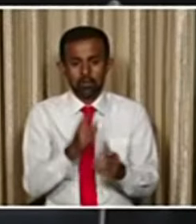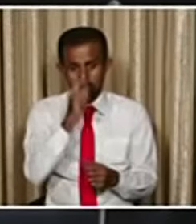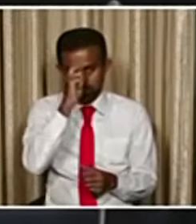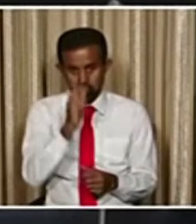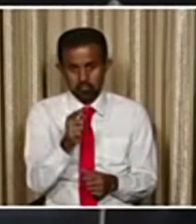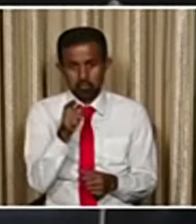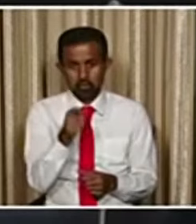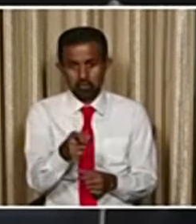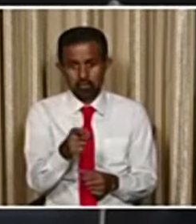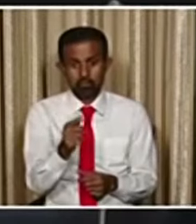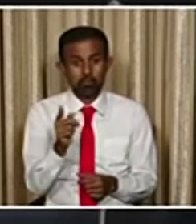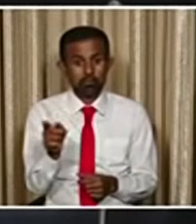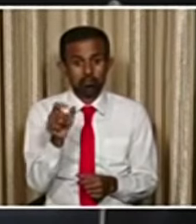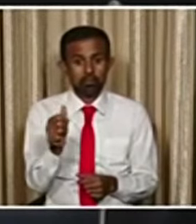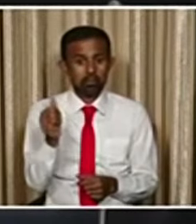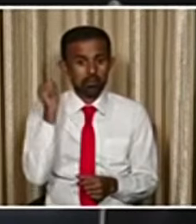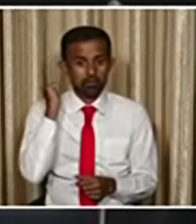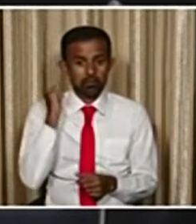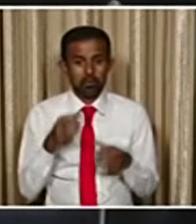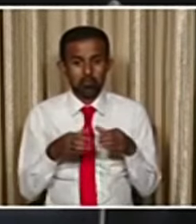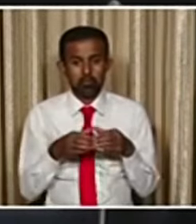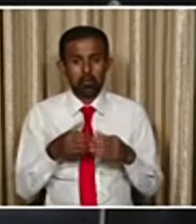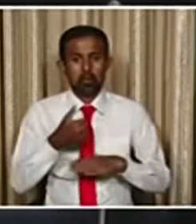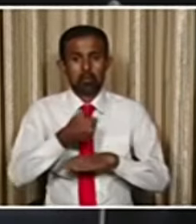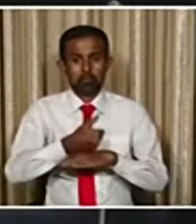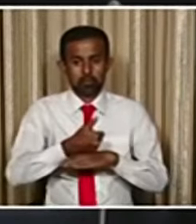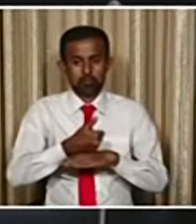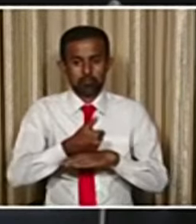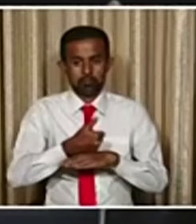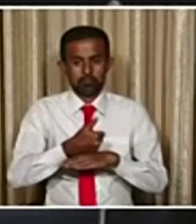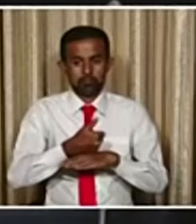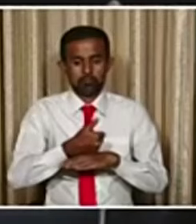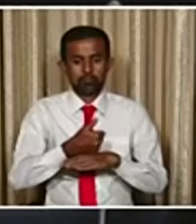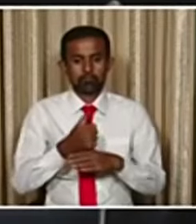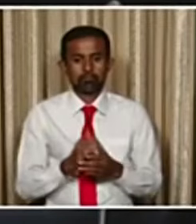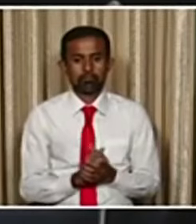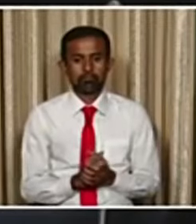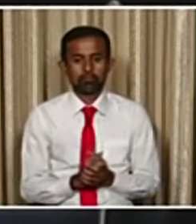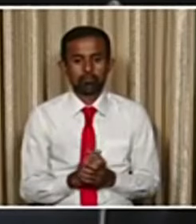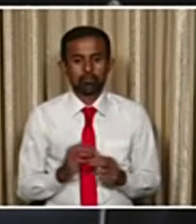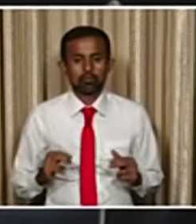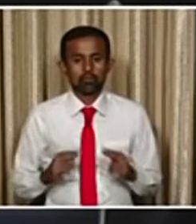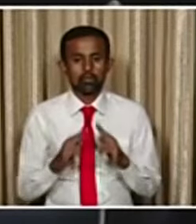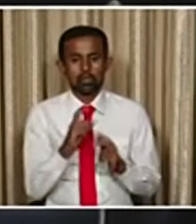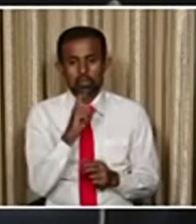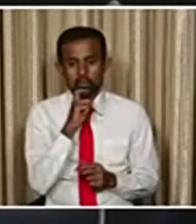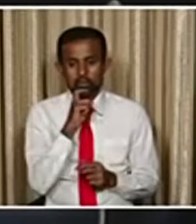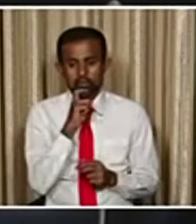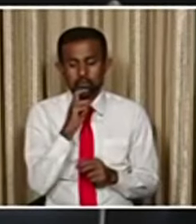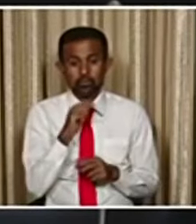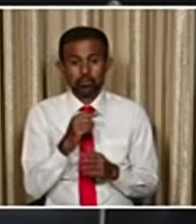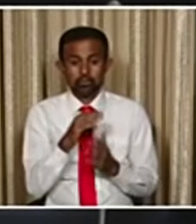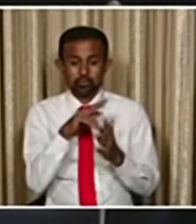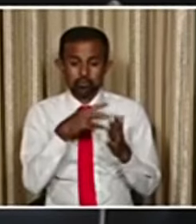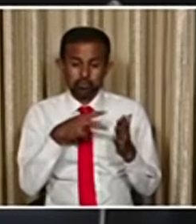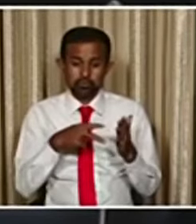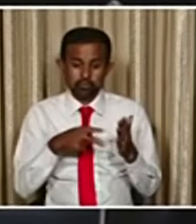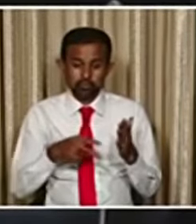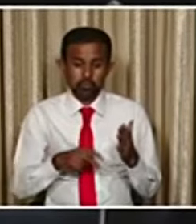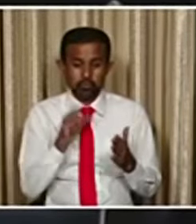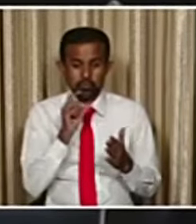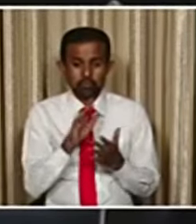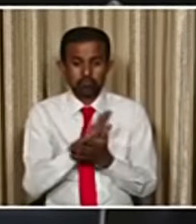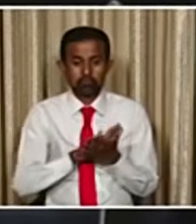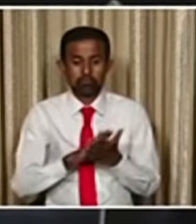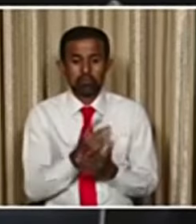මැතිතුමාට එතුමා එවකට අපේ පක්ෂයේ සභාපතිතුමා. ඒකෙදී ශ්‍රේෂ්ඨ අධිකරණයේ දීර්ඝ වශයෙන් කරුණු සලකලා බලලා